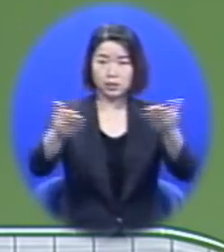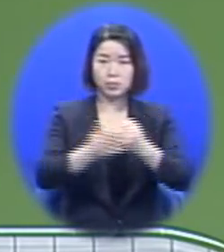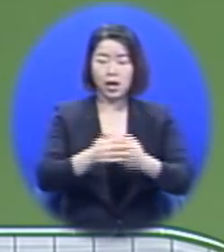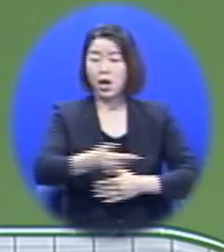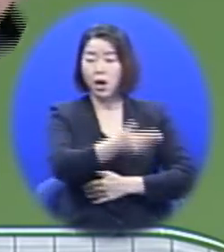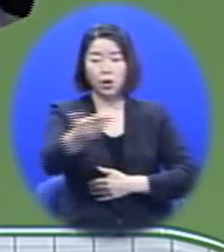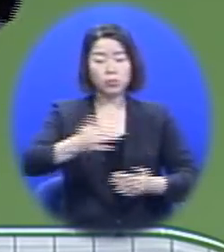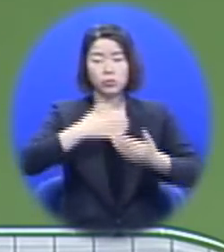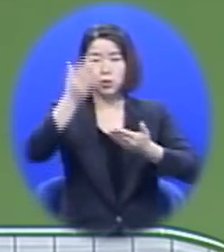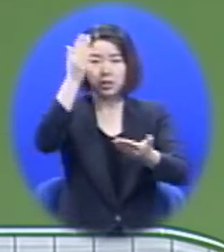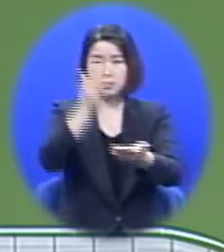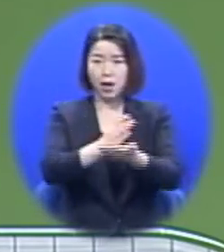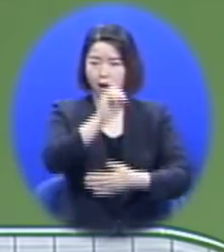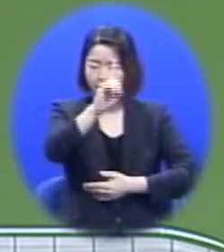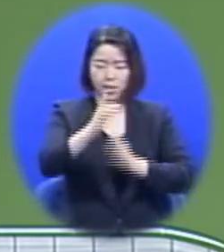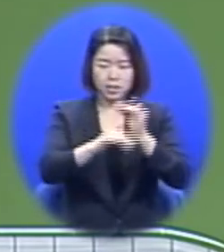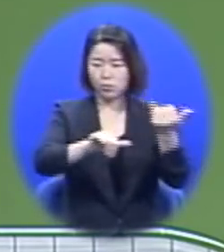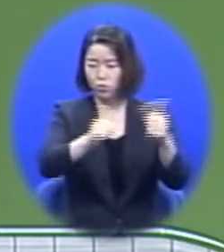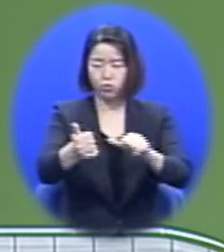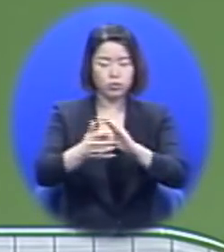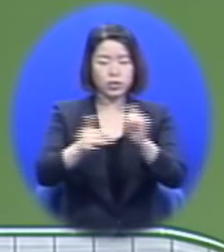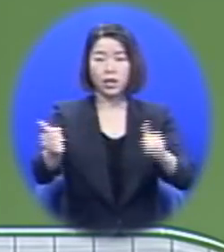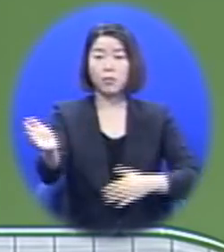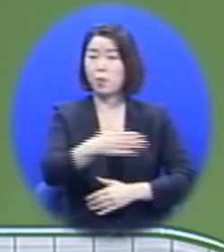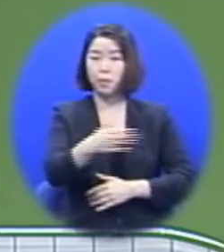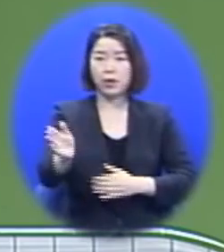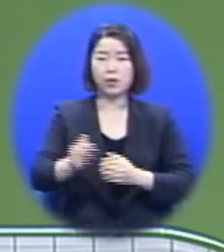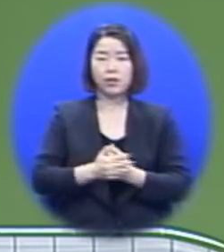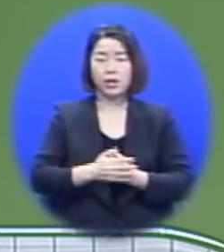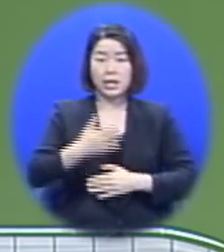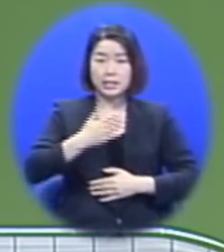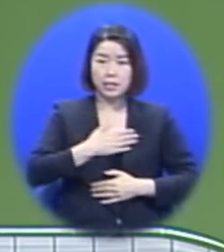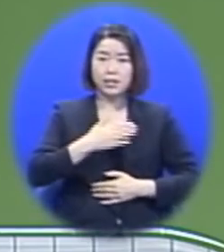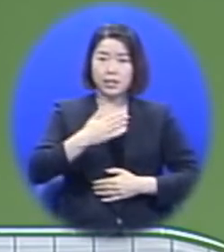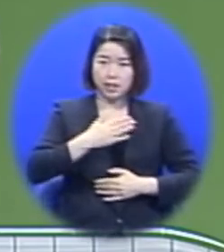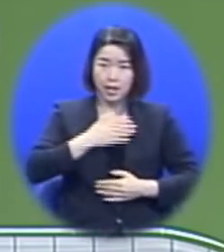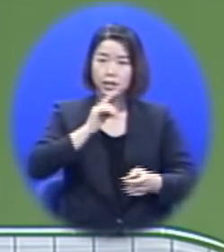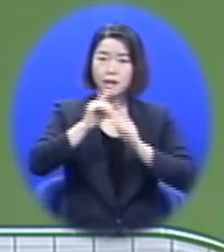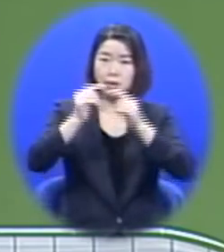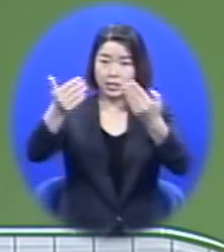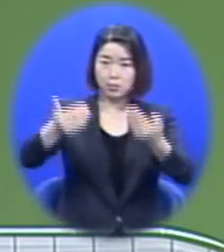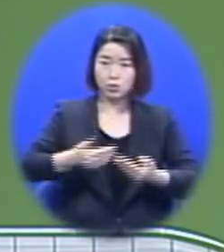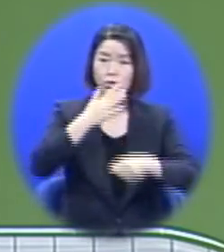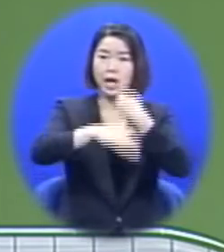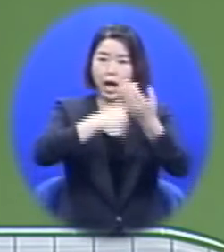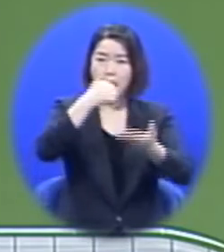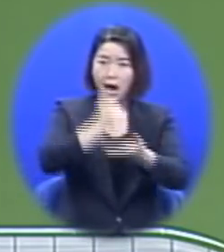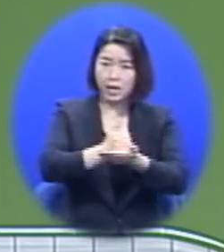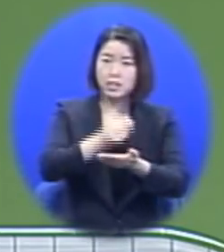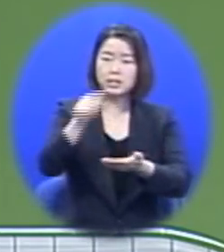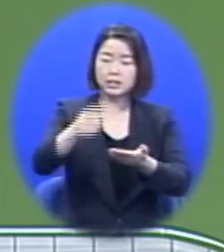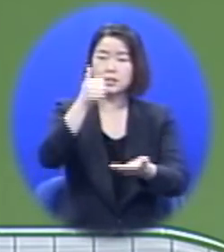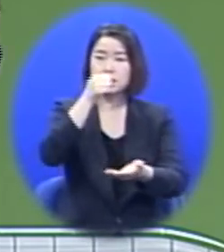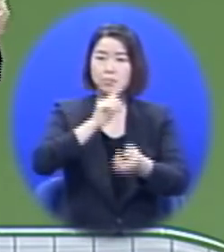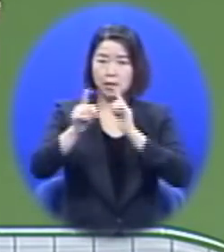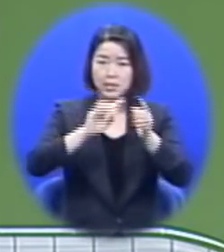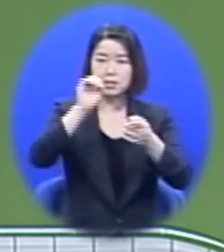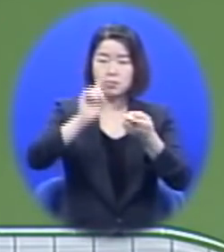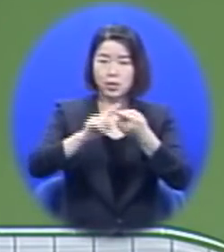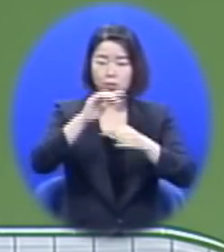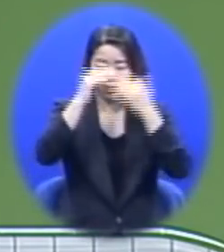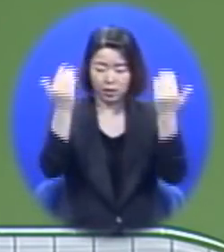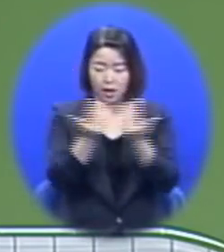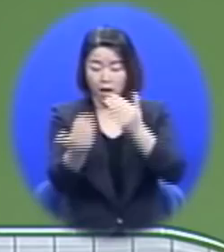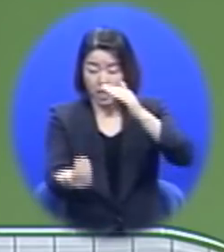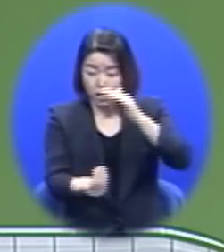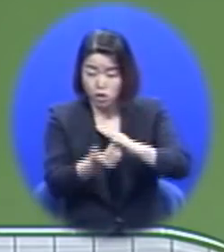두려워하지 마십시오. 한 사람도 죽는 사람 없습니다. 저는 나에게 말씀하신 하나님 그 말씀대로 다 이루실 것을